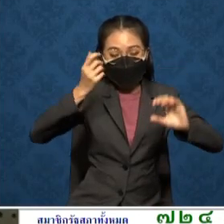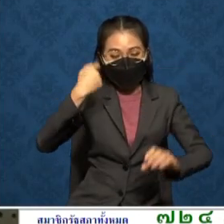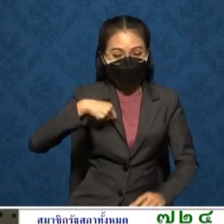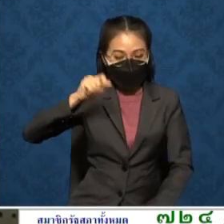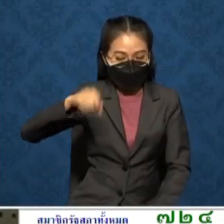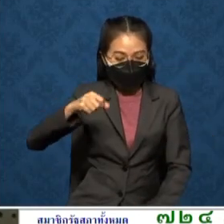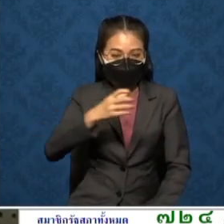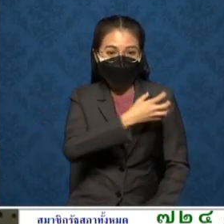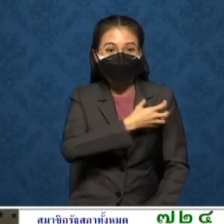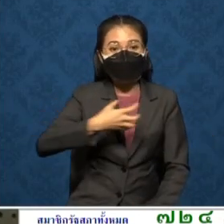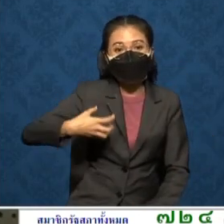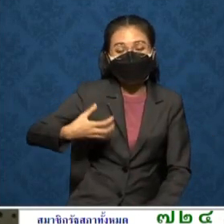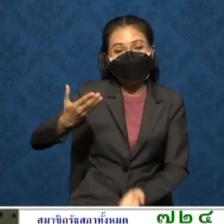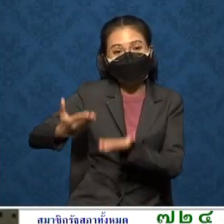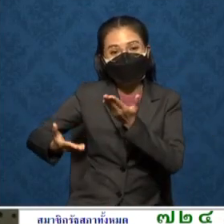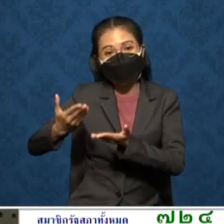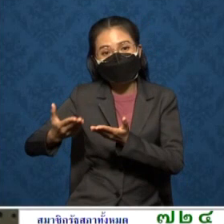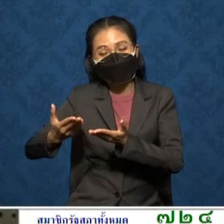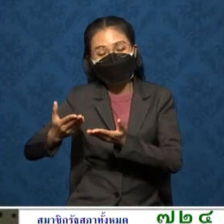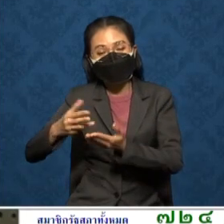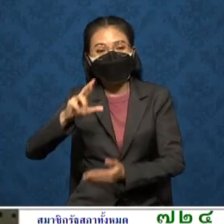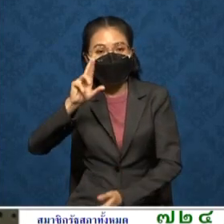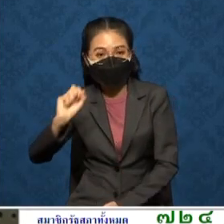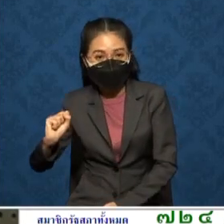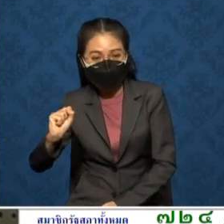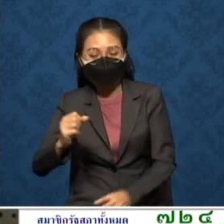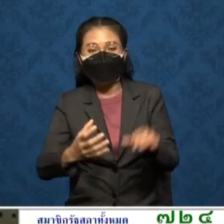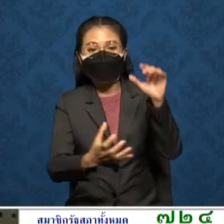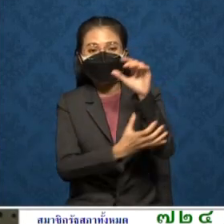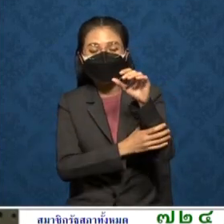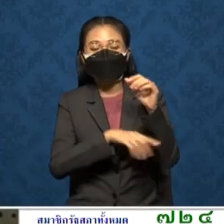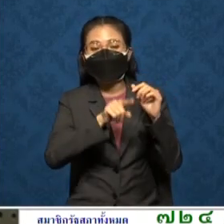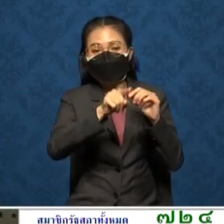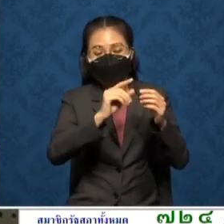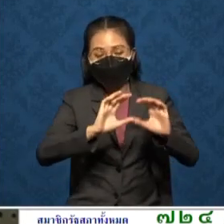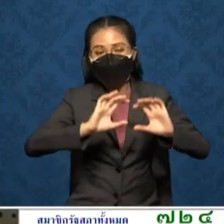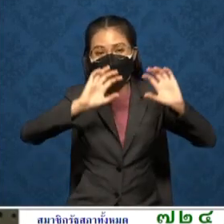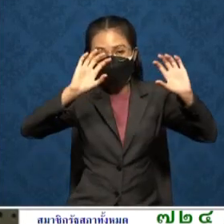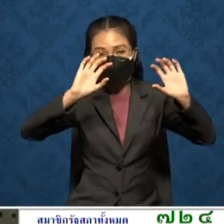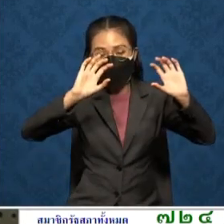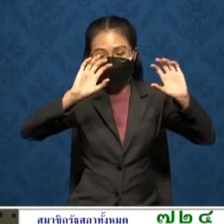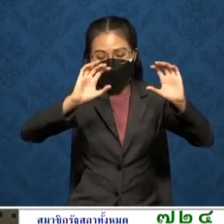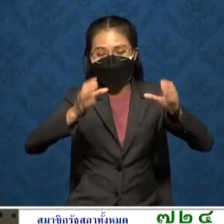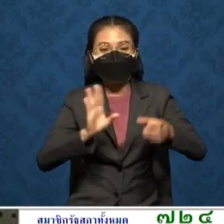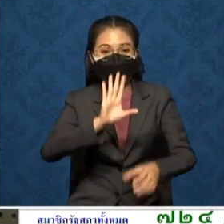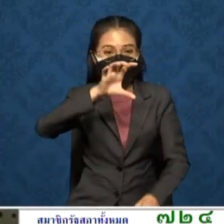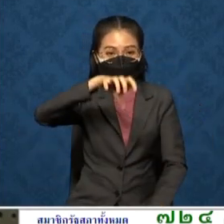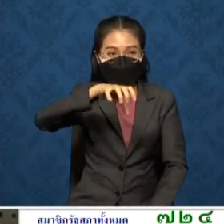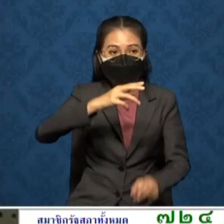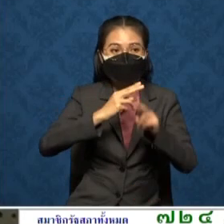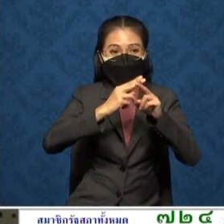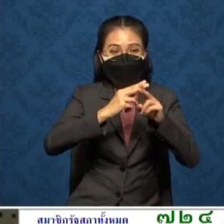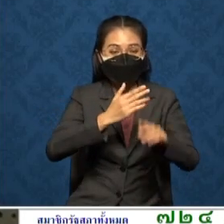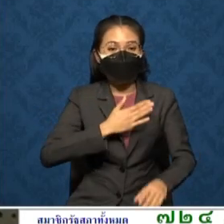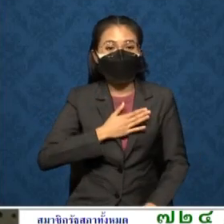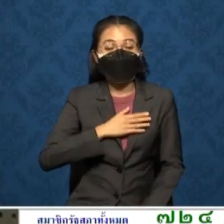ยังไม่ใช้บังคับกับรัฐวิสาหกิจที่เป็นบริษัทหรือบริษัทมหาชนด้วยผมสอบถามเจ้